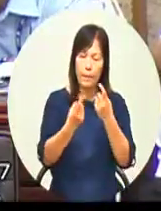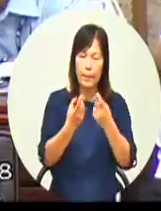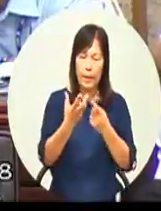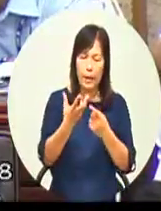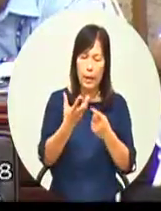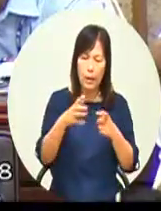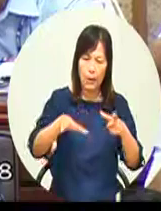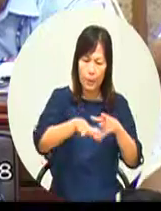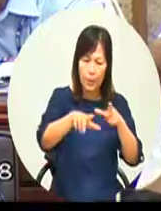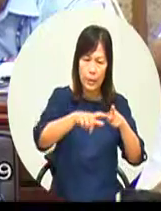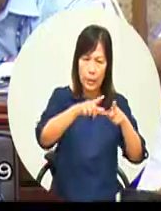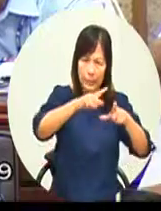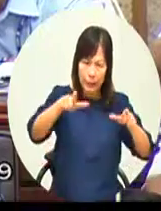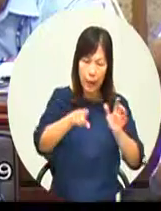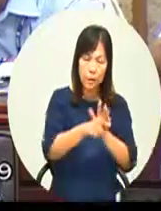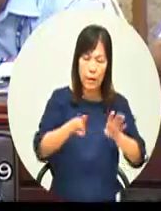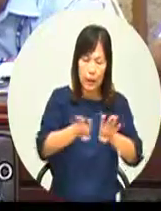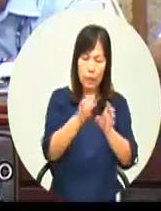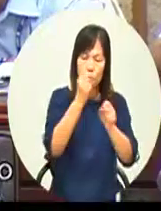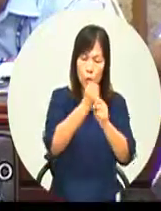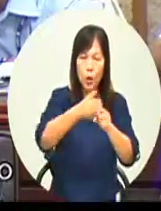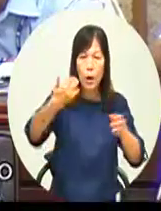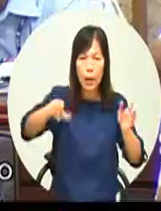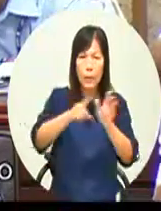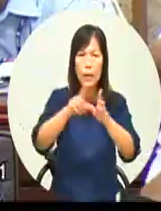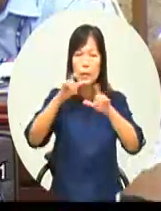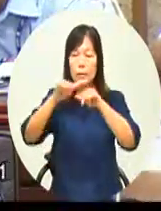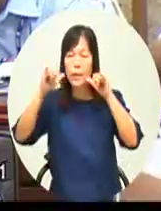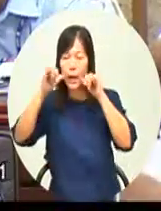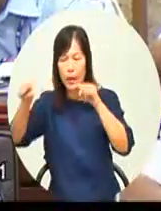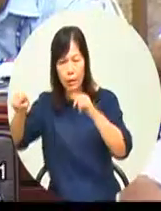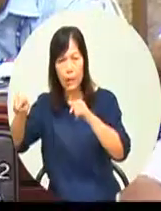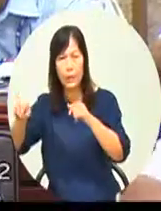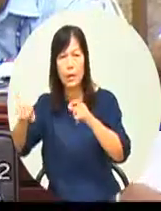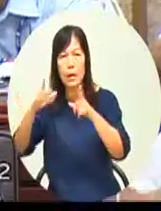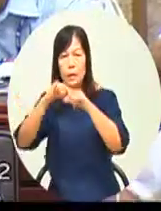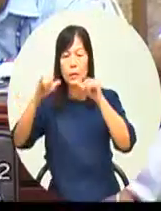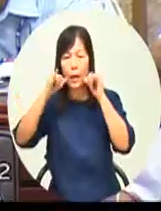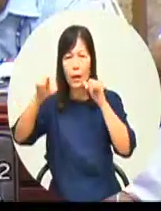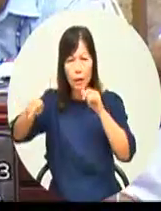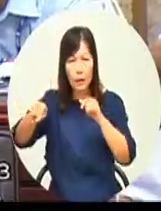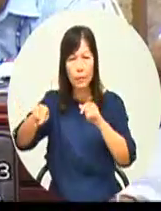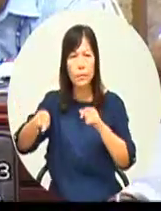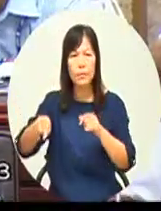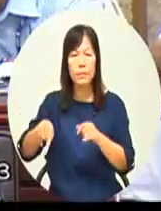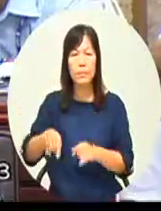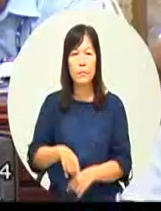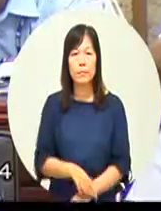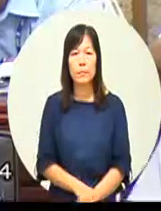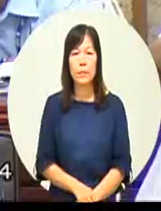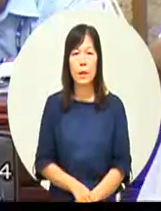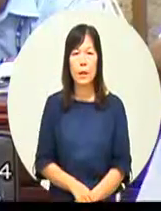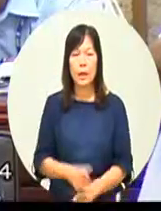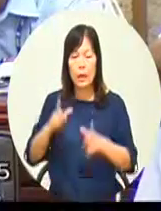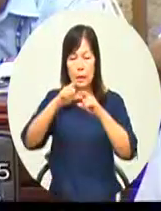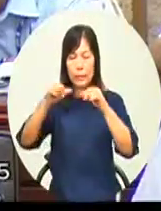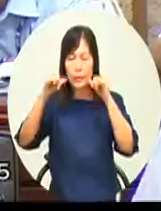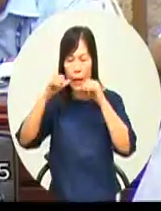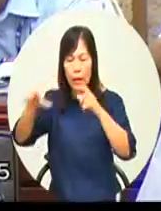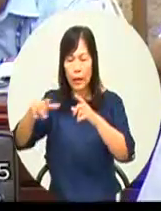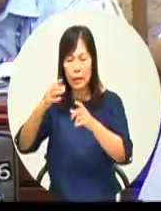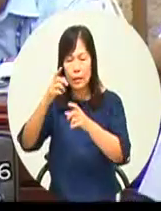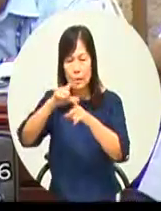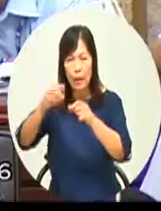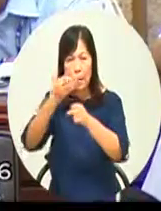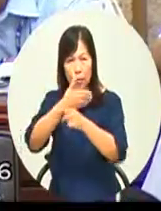积还没开发的部分是我们大寮机场。那大寮机场部分，因为大鲁阁的案